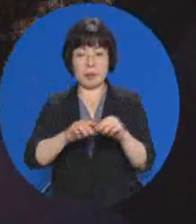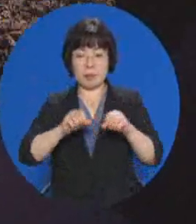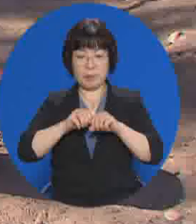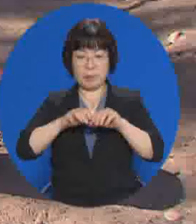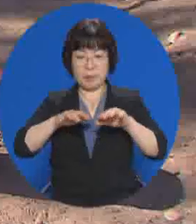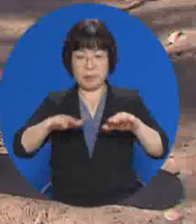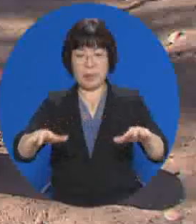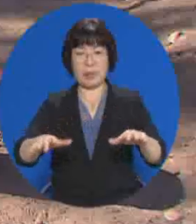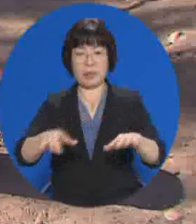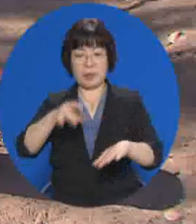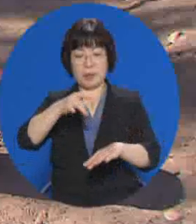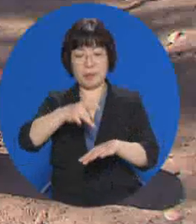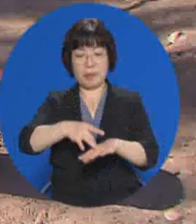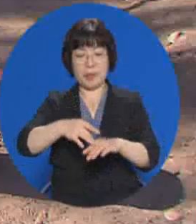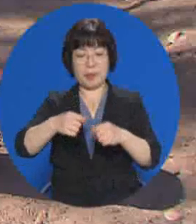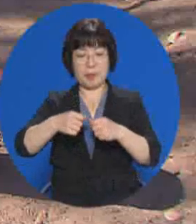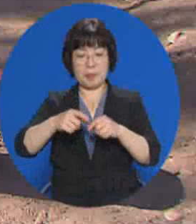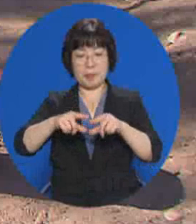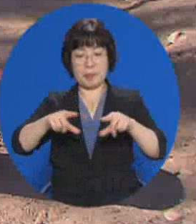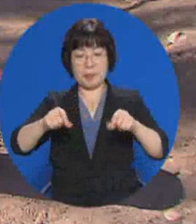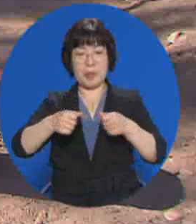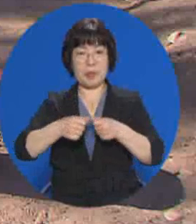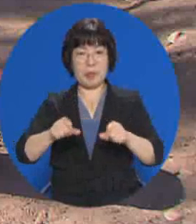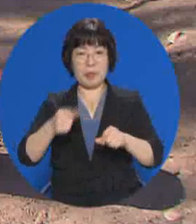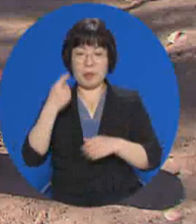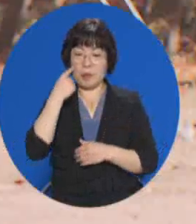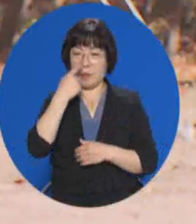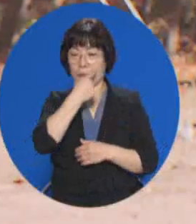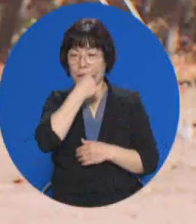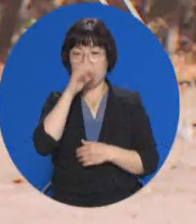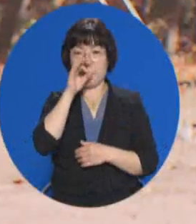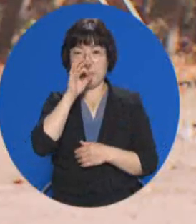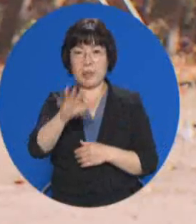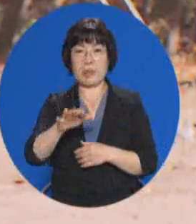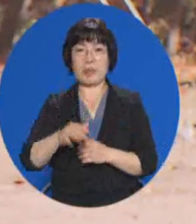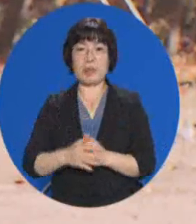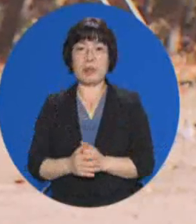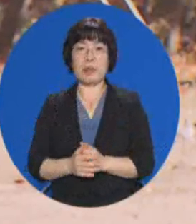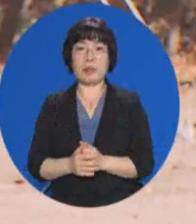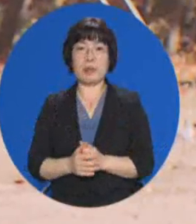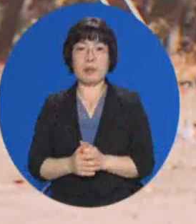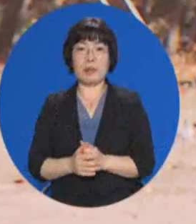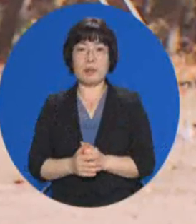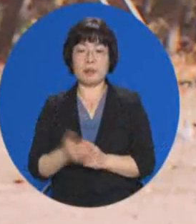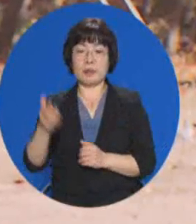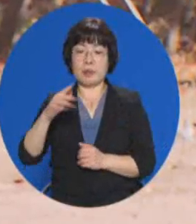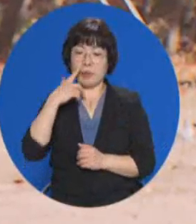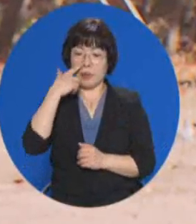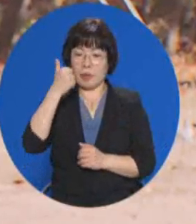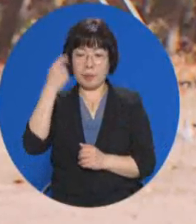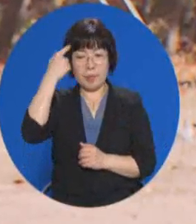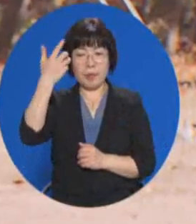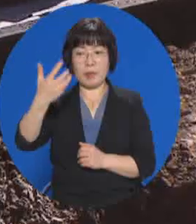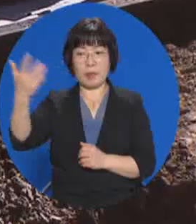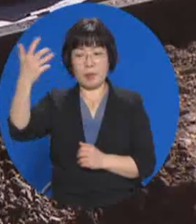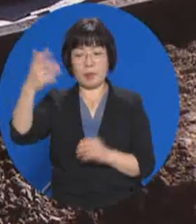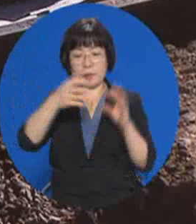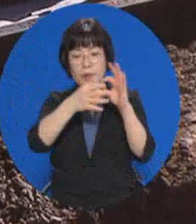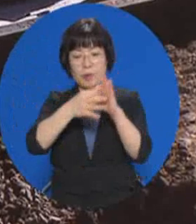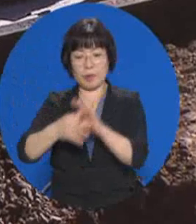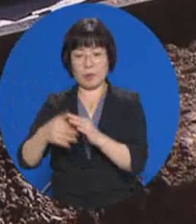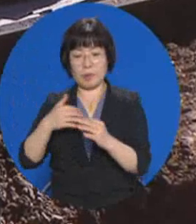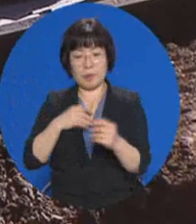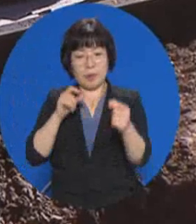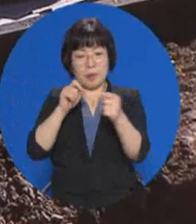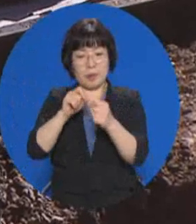흩어진 채 발굴되는 뼛조각으로는 신원을 확인하기란 불가능합니다. 하지만 아버지의 영혼은 여전히 주변을